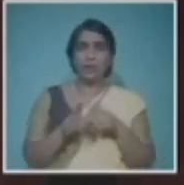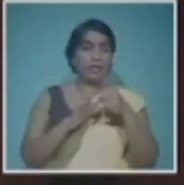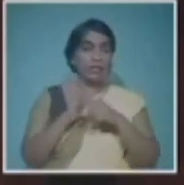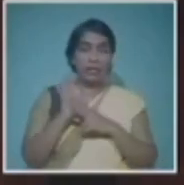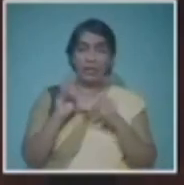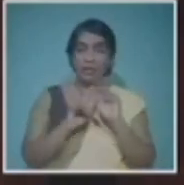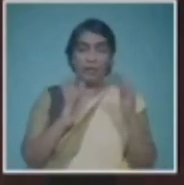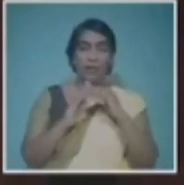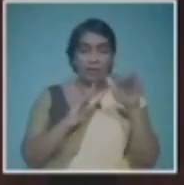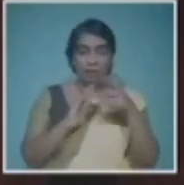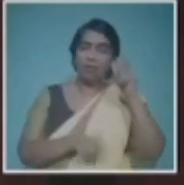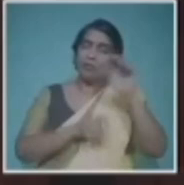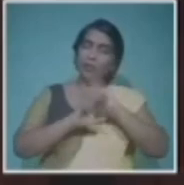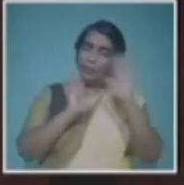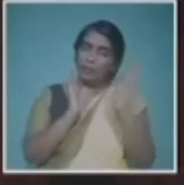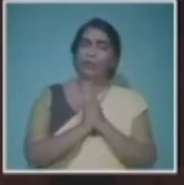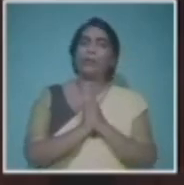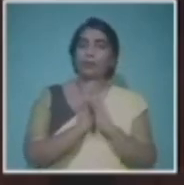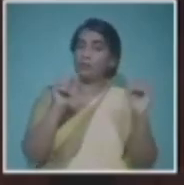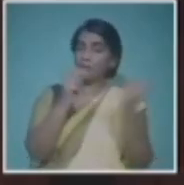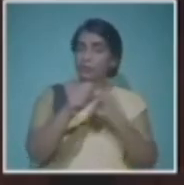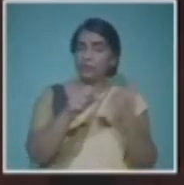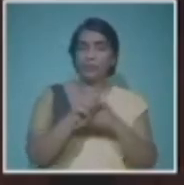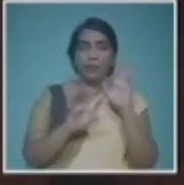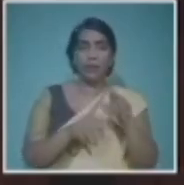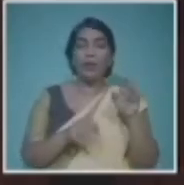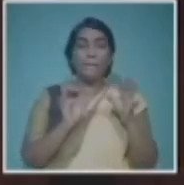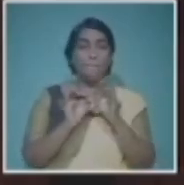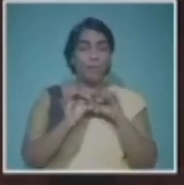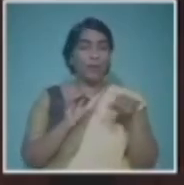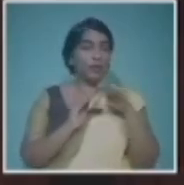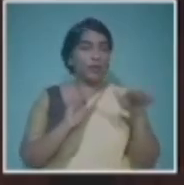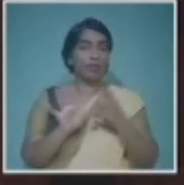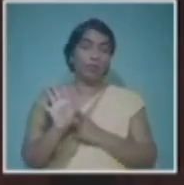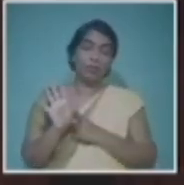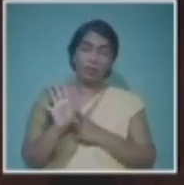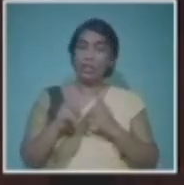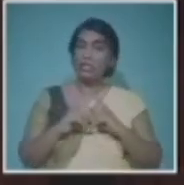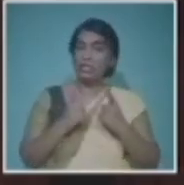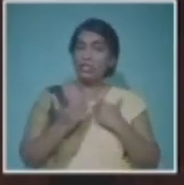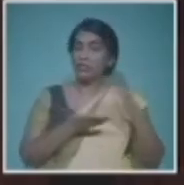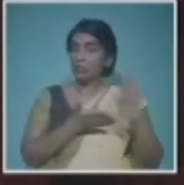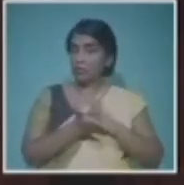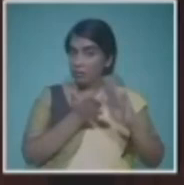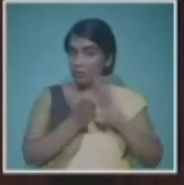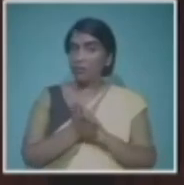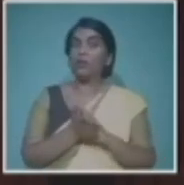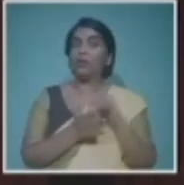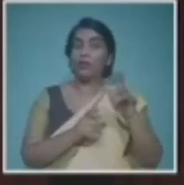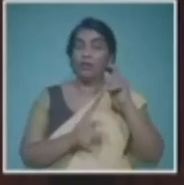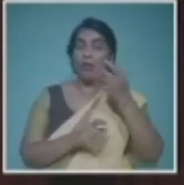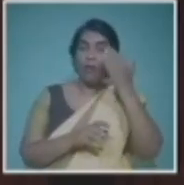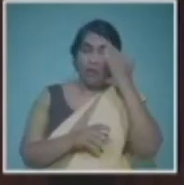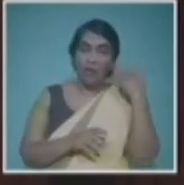නේ ගම්වල හිටිය ප්‍රගතිශීලී අරව මේව සියල්ලක්ම ඝාතනය වෙන වෙලාවේ ඒ බද්දගම් ප්‍රදේශයේ තරුණයන්ගේ ජීවිත බේර ගන්න ඒ